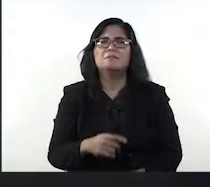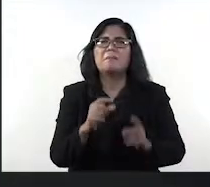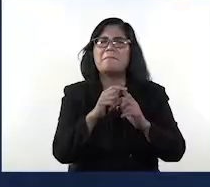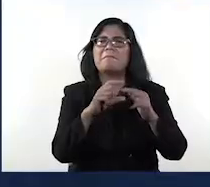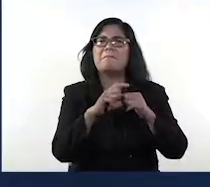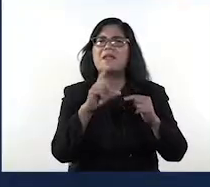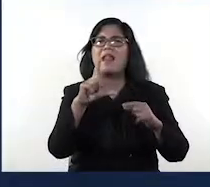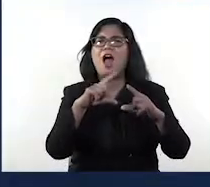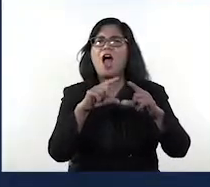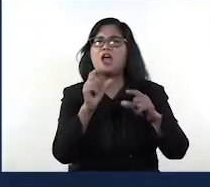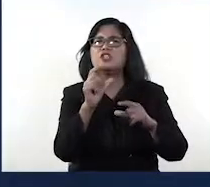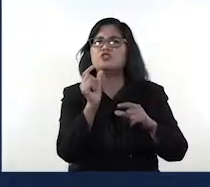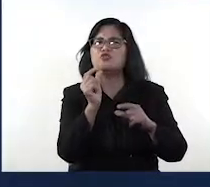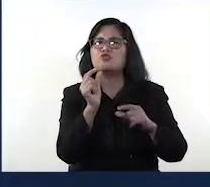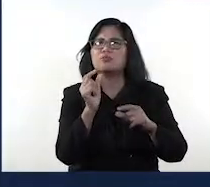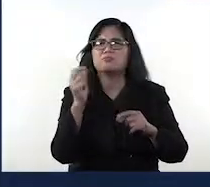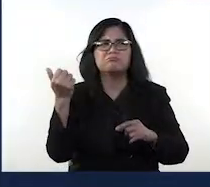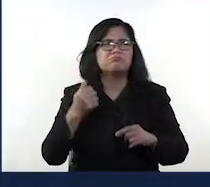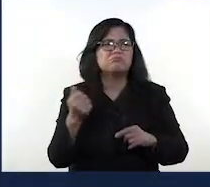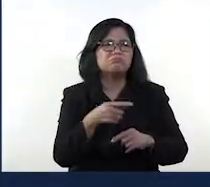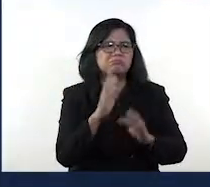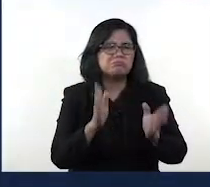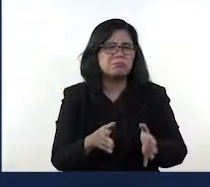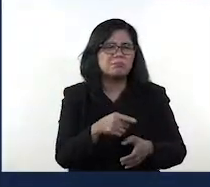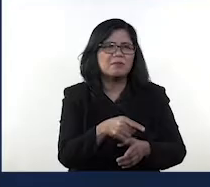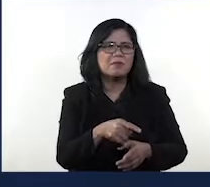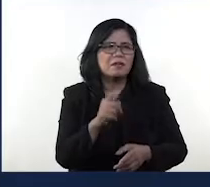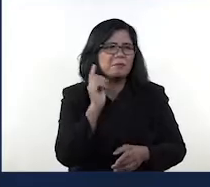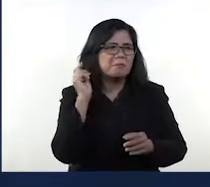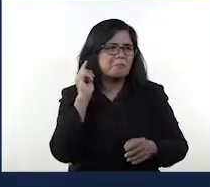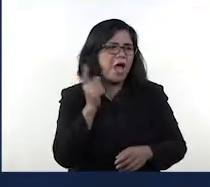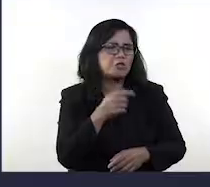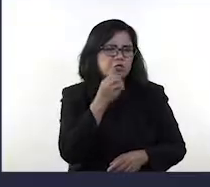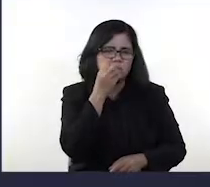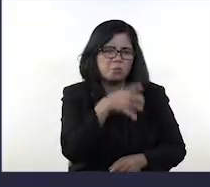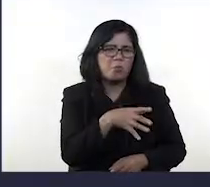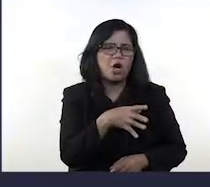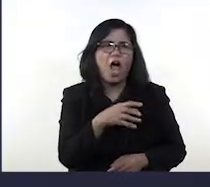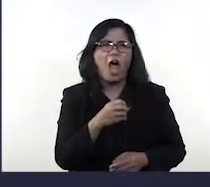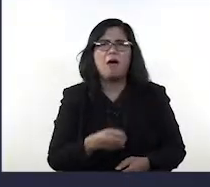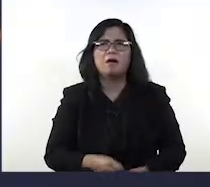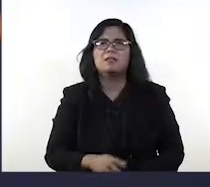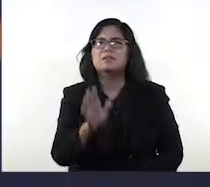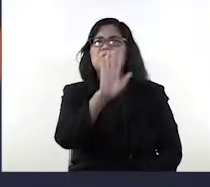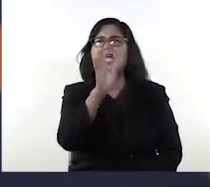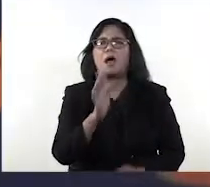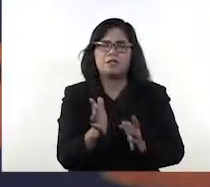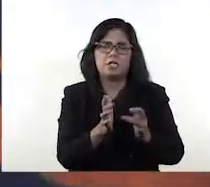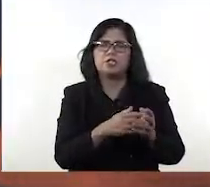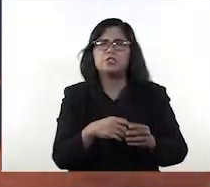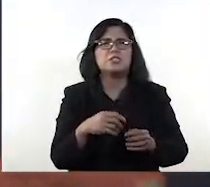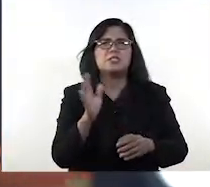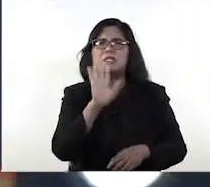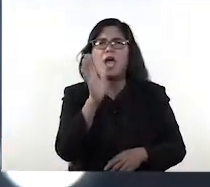pelacur lakukanlah Menghina kamu Kamu adalah pelacur kan kamu yang melacurkan kamar perempuan murahan ganti sekring kasih dalam Tuhan